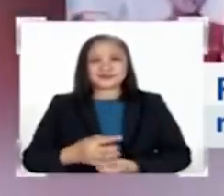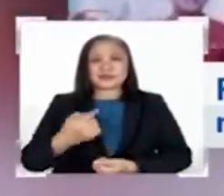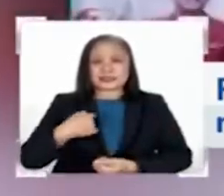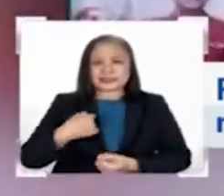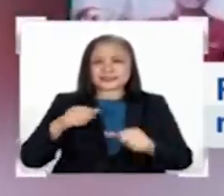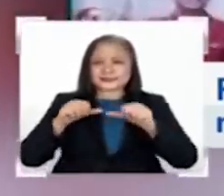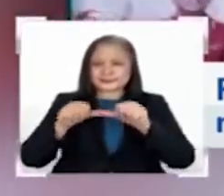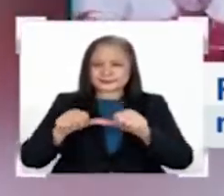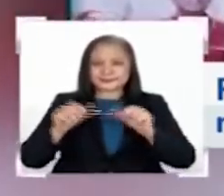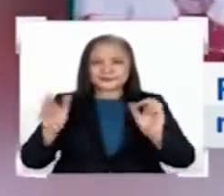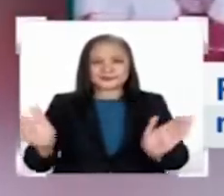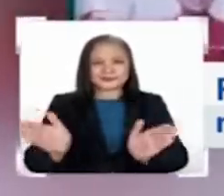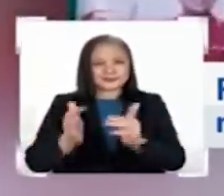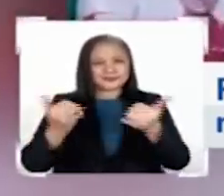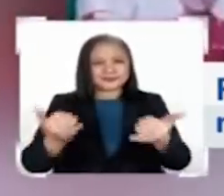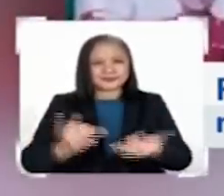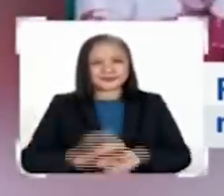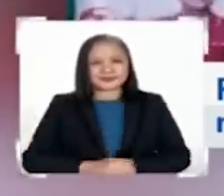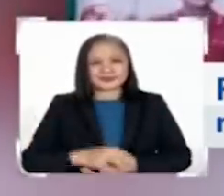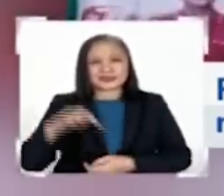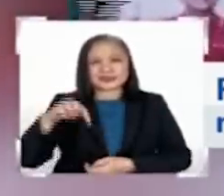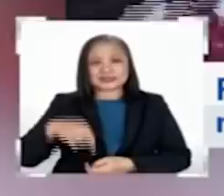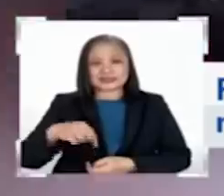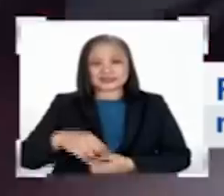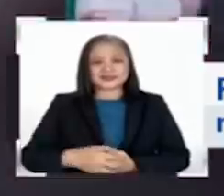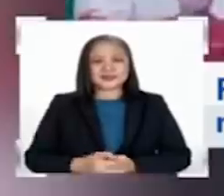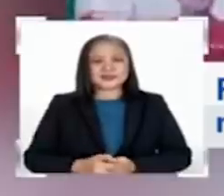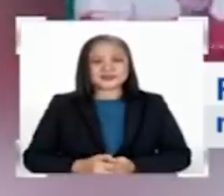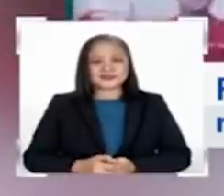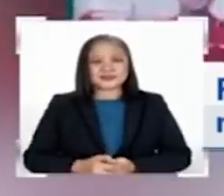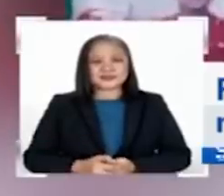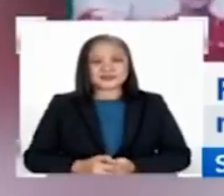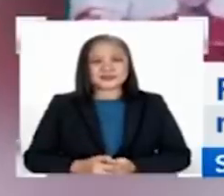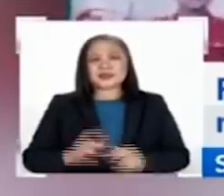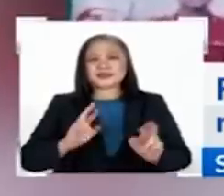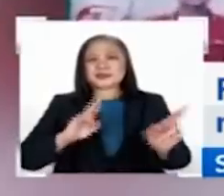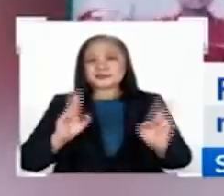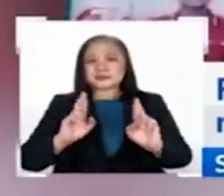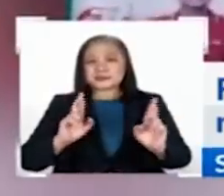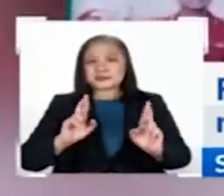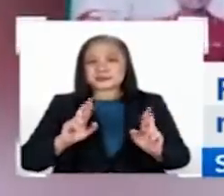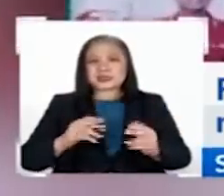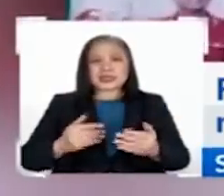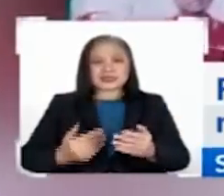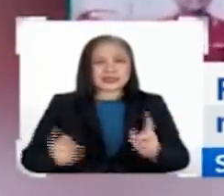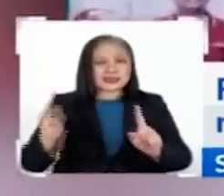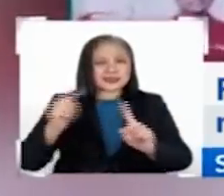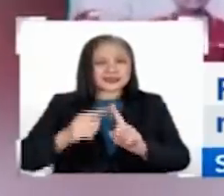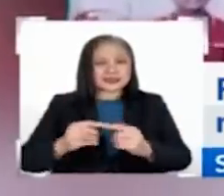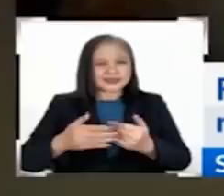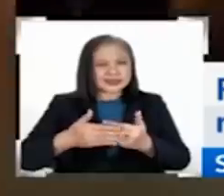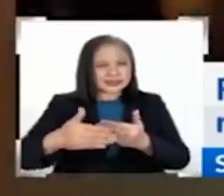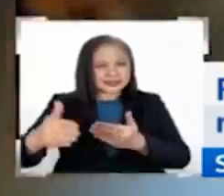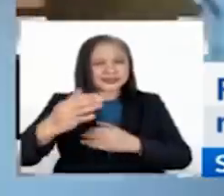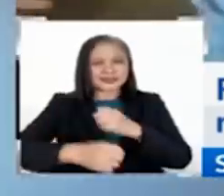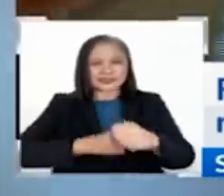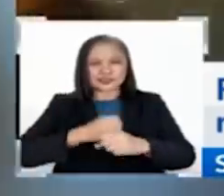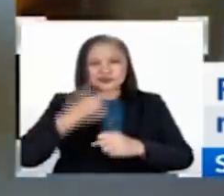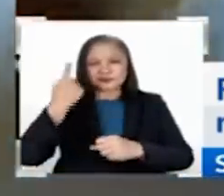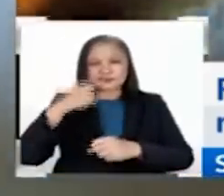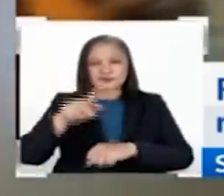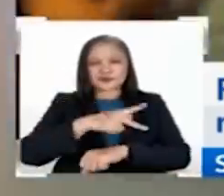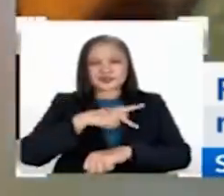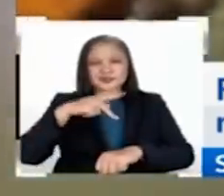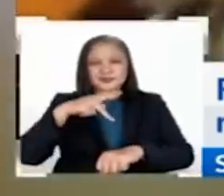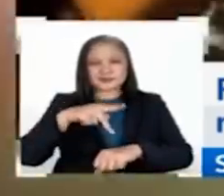ngayon sa kampanya nito at hanggang sa darating na ilang taon para sa Pilipinas. Nitong